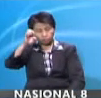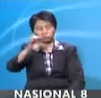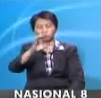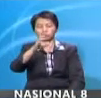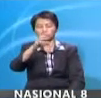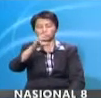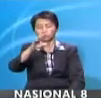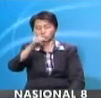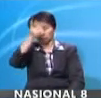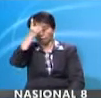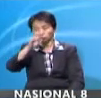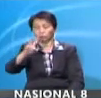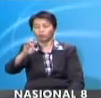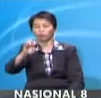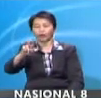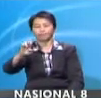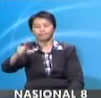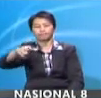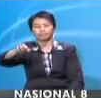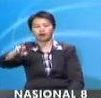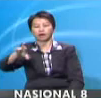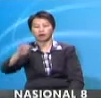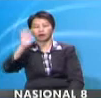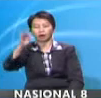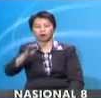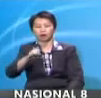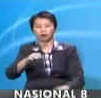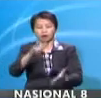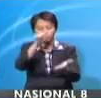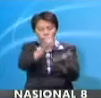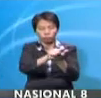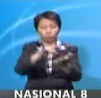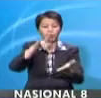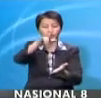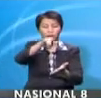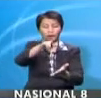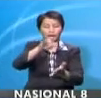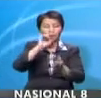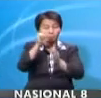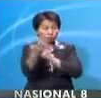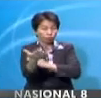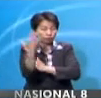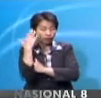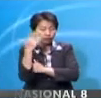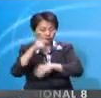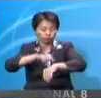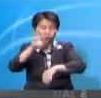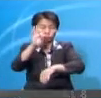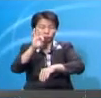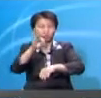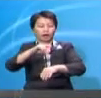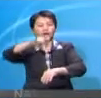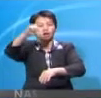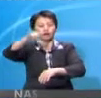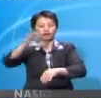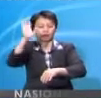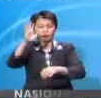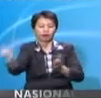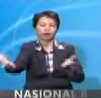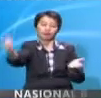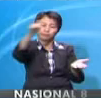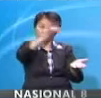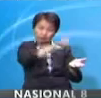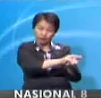Dato' Wilpari akan arrange Melindo untuk besok pagi pukul 9 dekat Nepal. Dia akan pulang balik